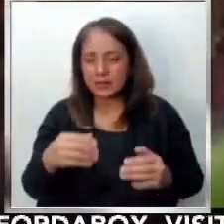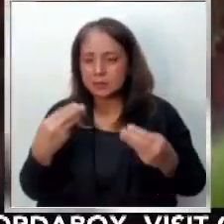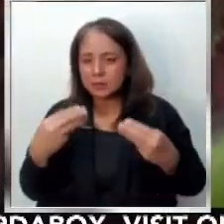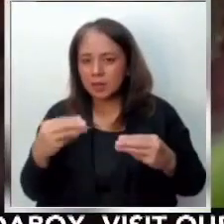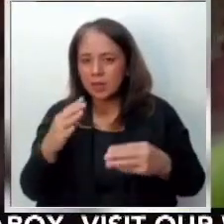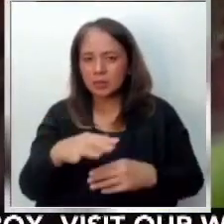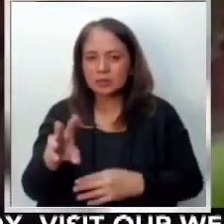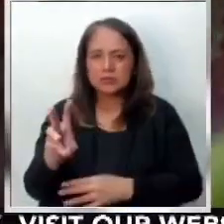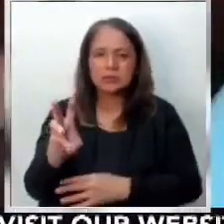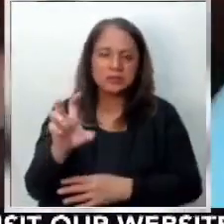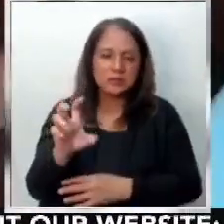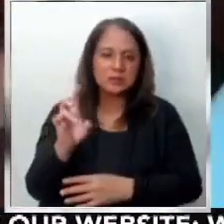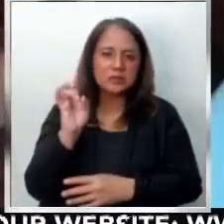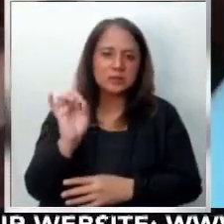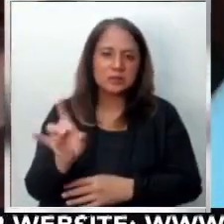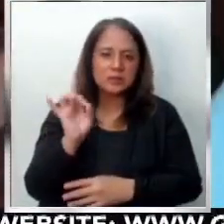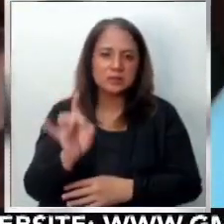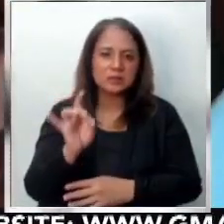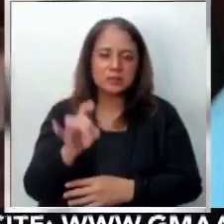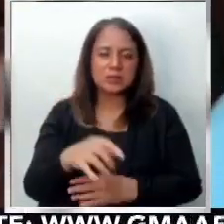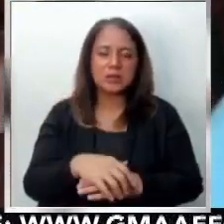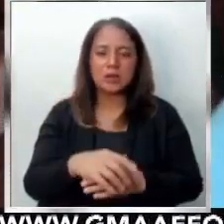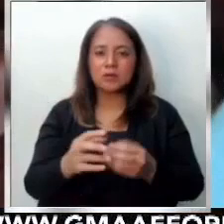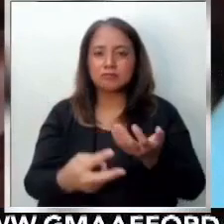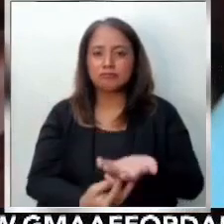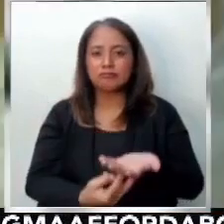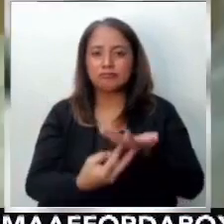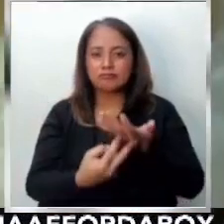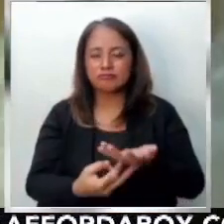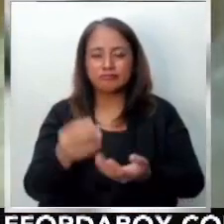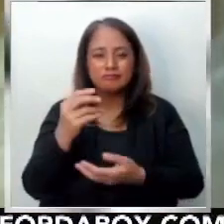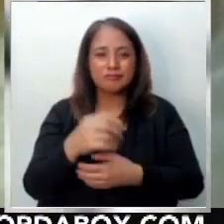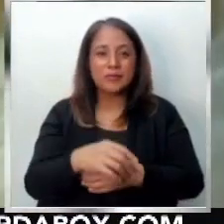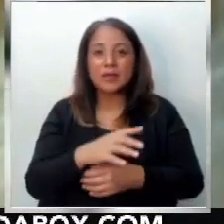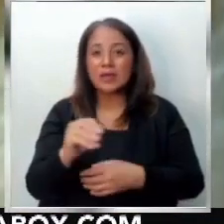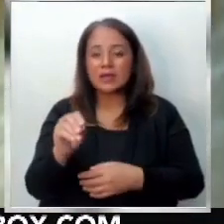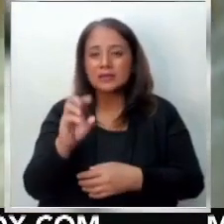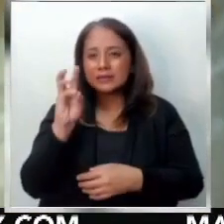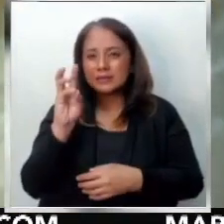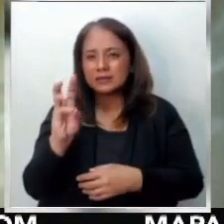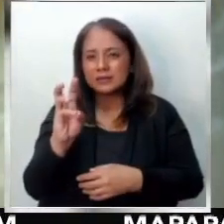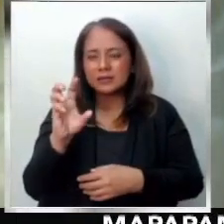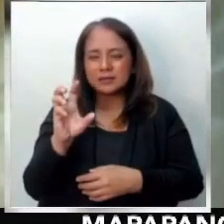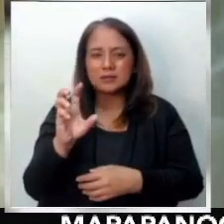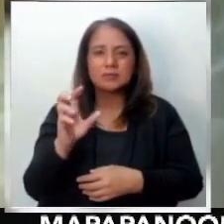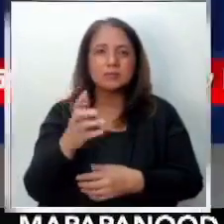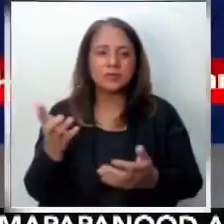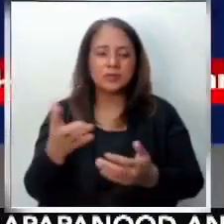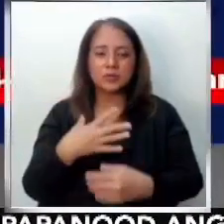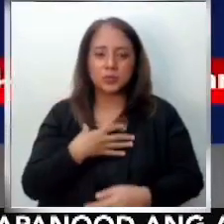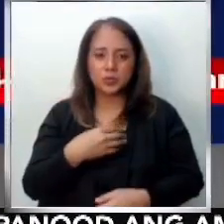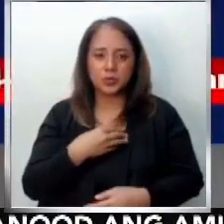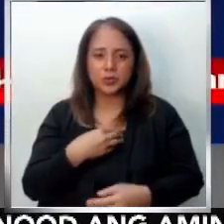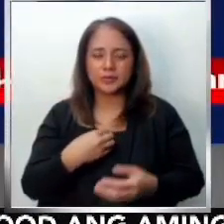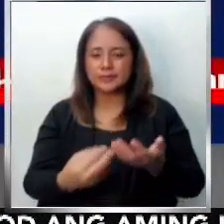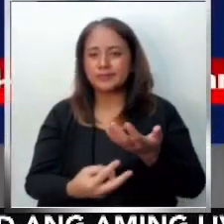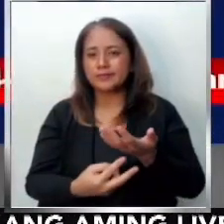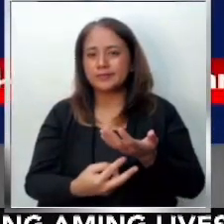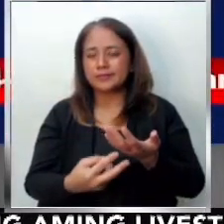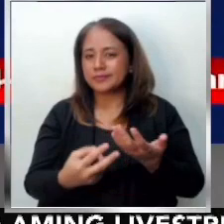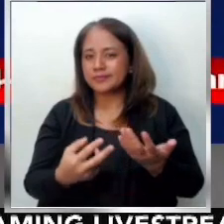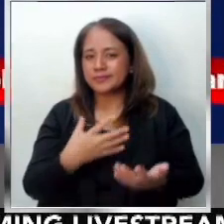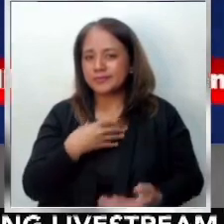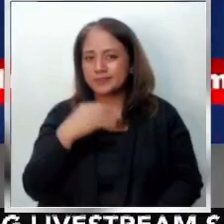680 pesos ang kilo ng pulang sibuyas at hanggang 600 pesos sa puting sibuyas. There's price